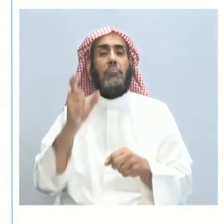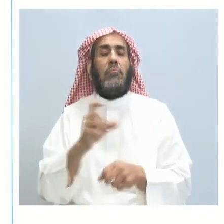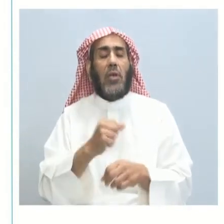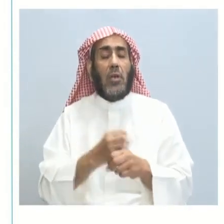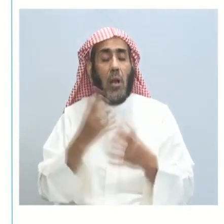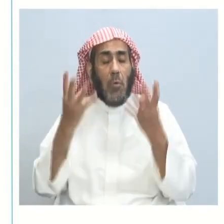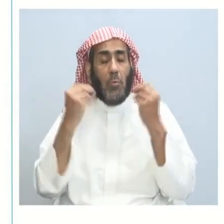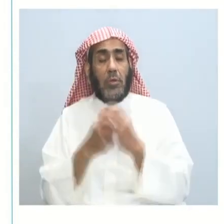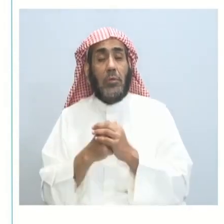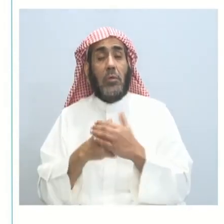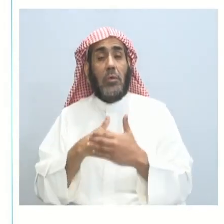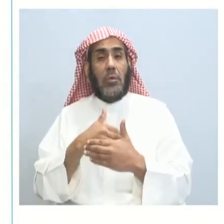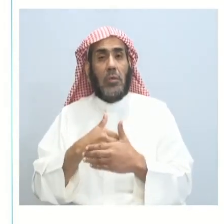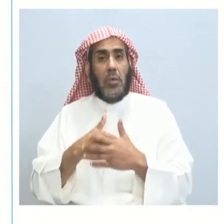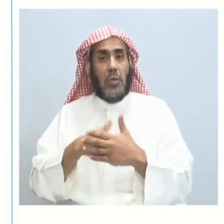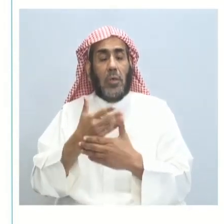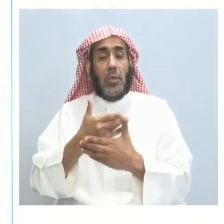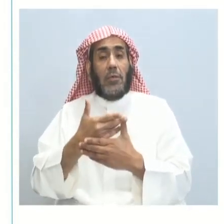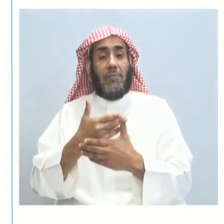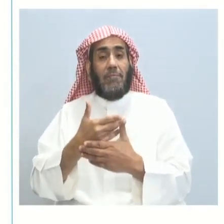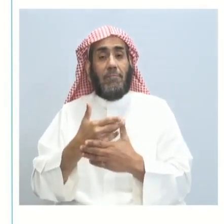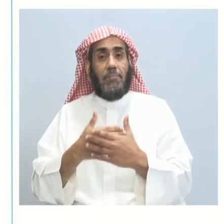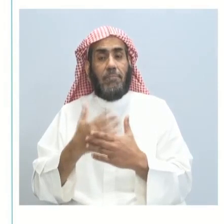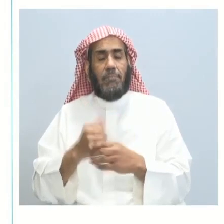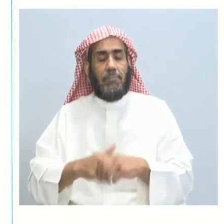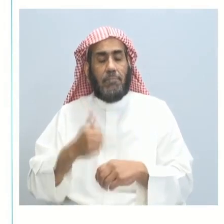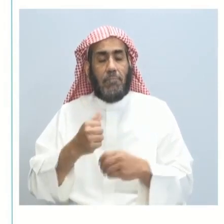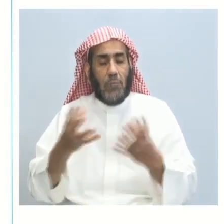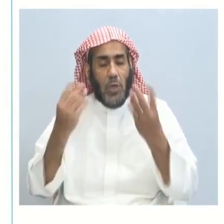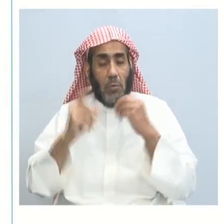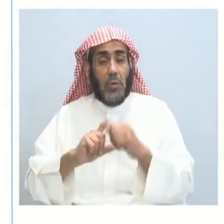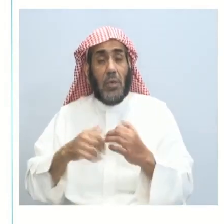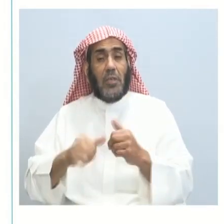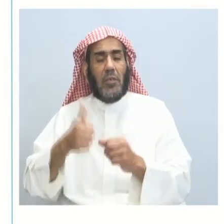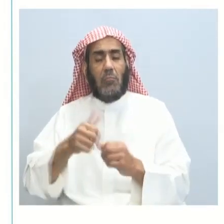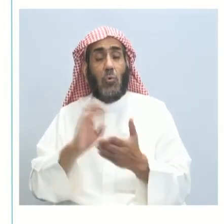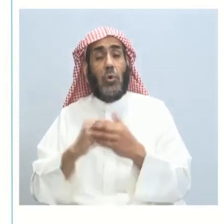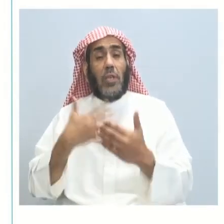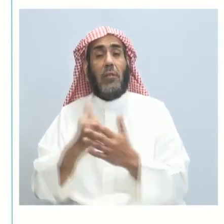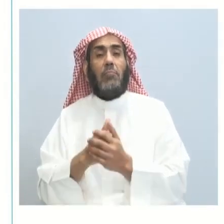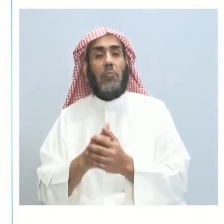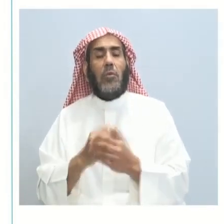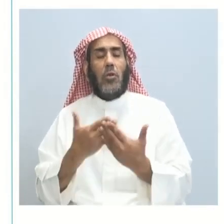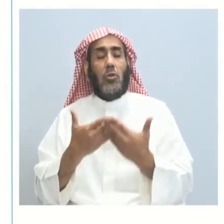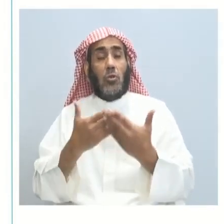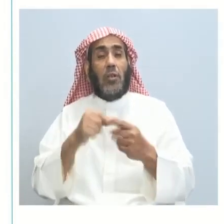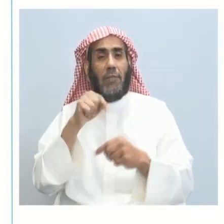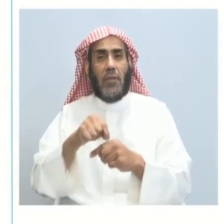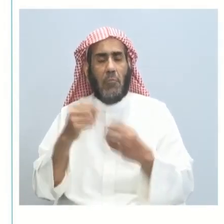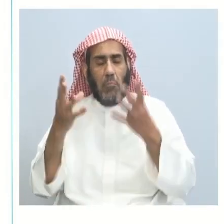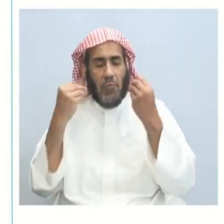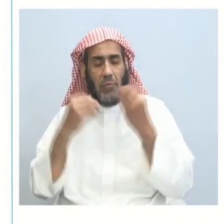المعلومات وبالتالي حينما نستطيع جلبها بالشكل الصحيح وتكون حديثه ستساعدني في